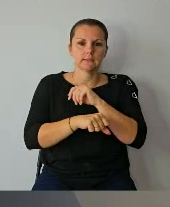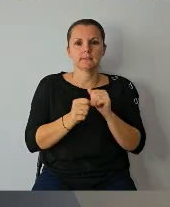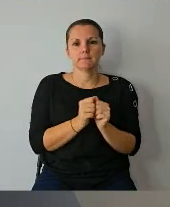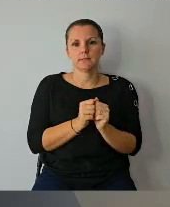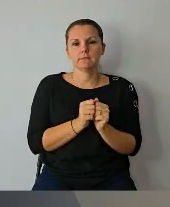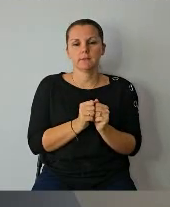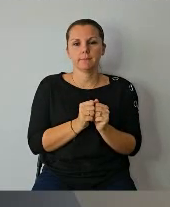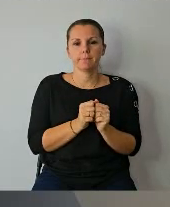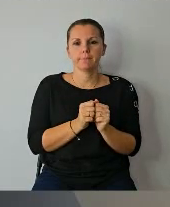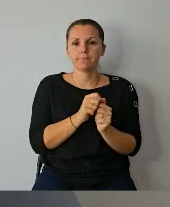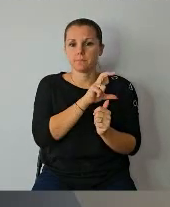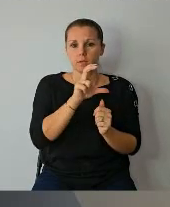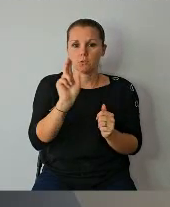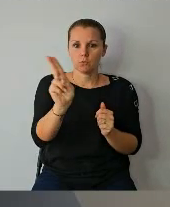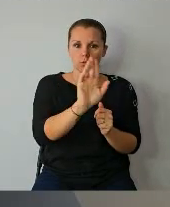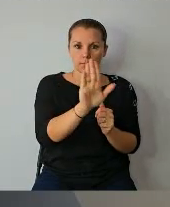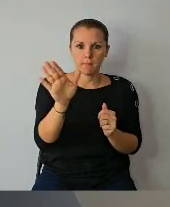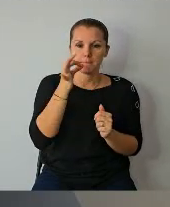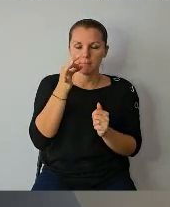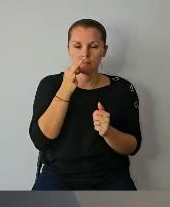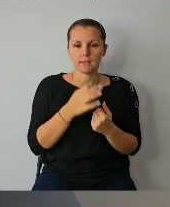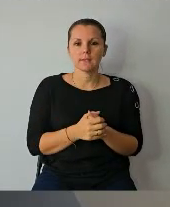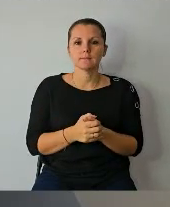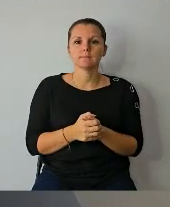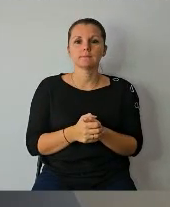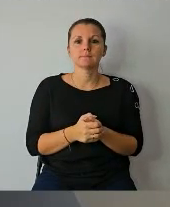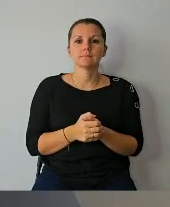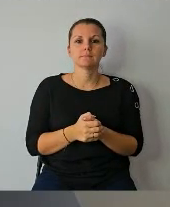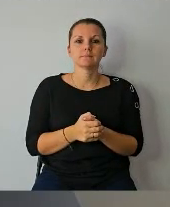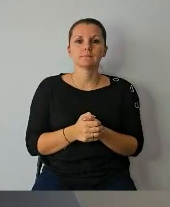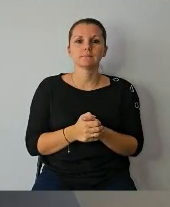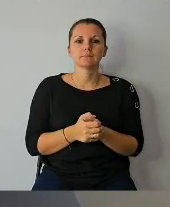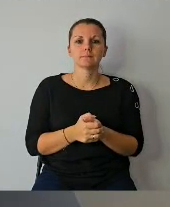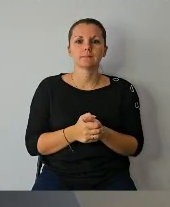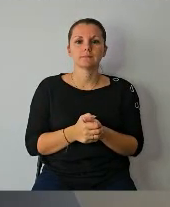wypłacania nagród. Czy ktoś z Państwa ma jakieś pytania?